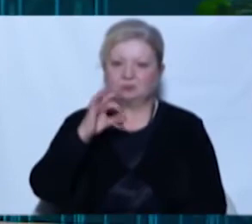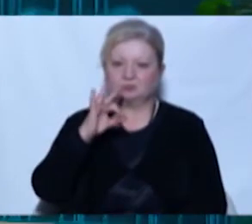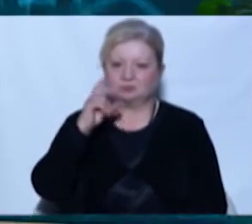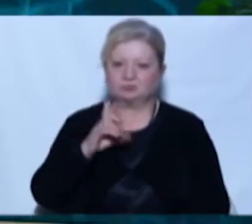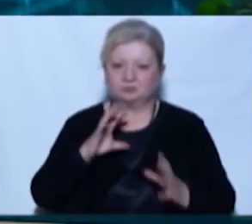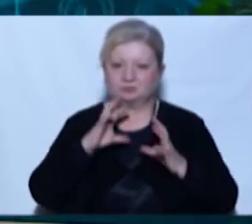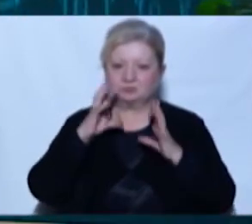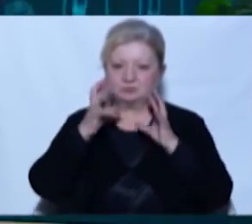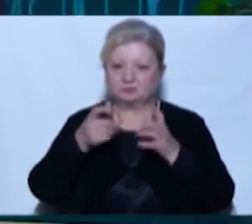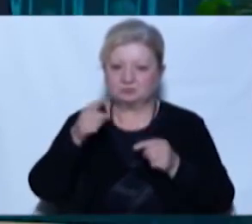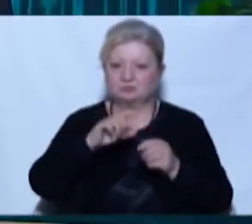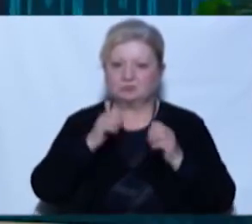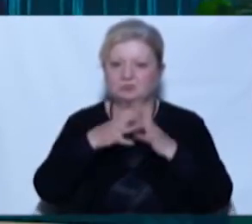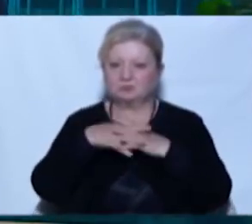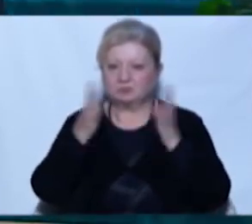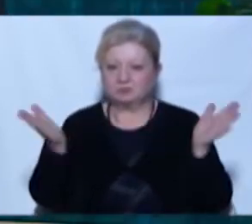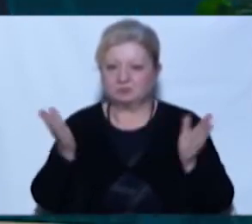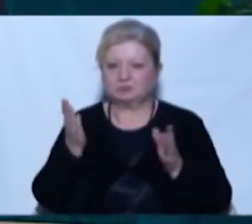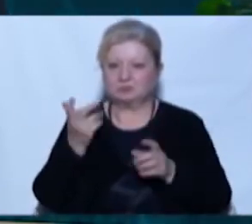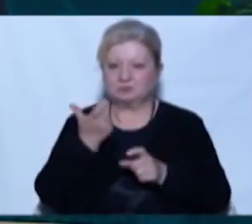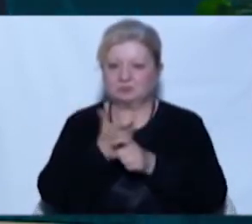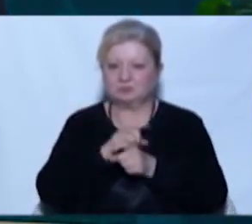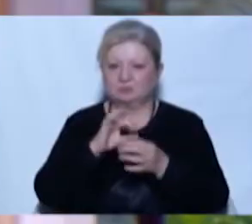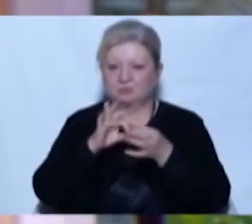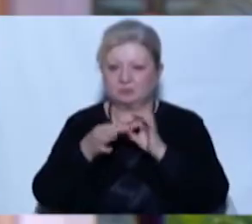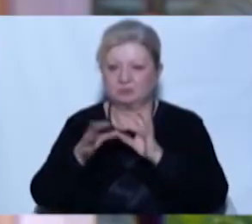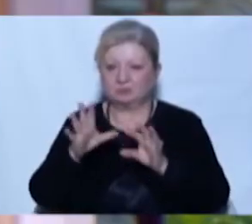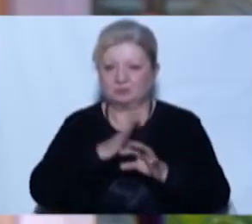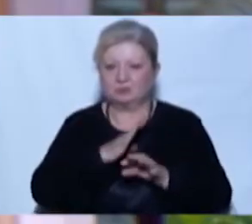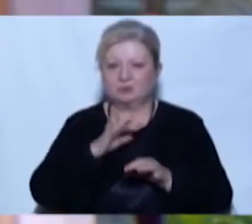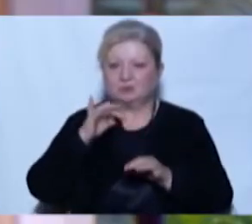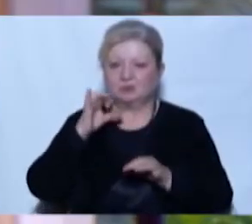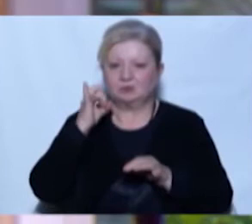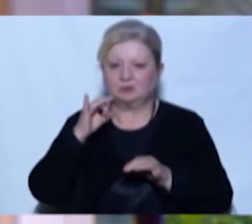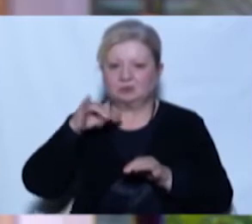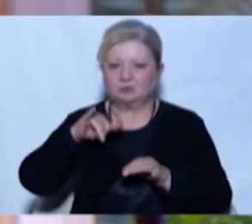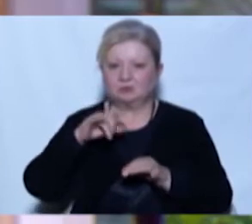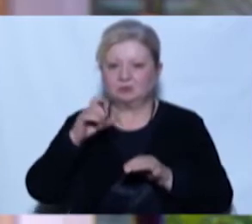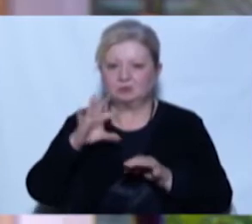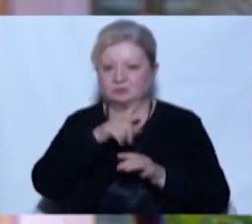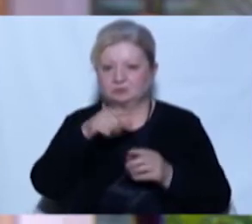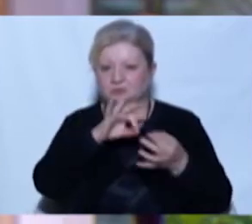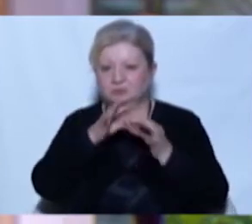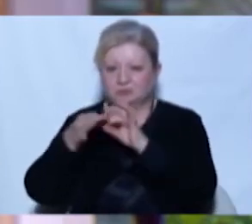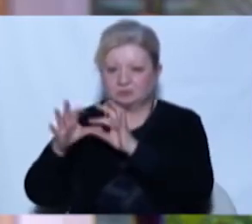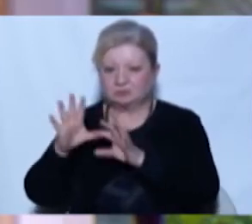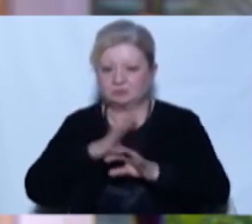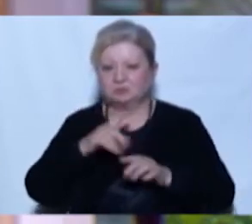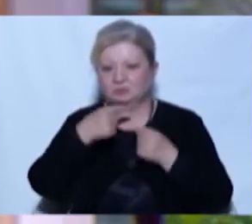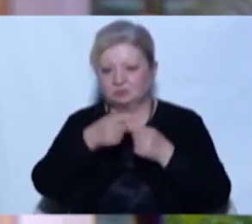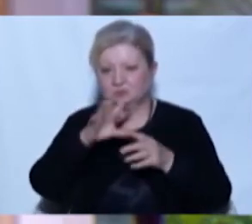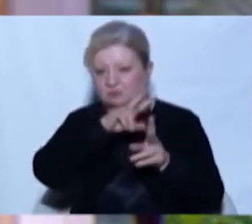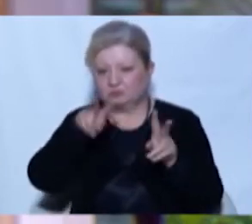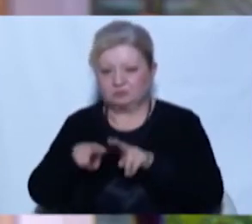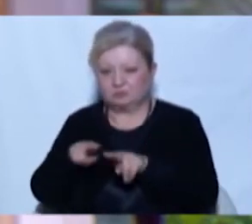სამყაროს დაშლის ყველაზე ტრაგიული პროცესი იყო იუგოსლავიაში მიმდინარე პროცესები, რომელიც ისევე როგორც სხვა დანარჩენ სოციალისტურ